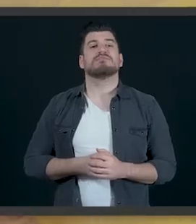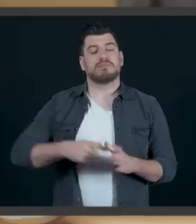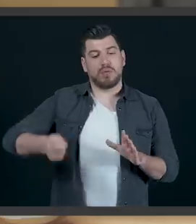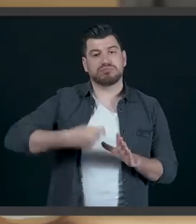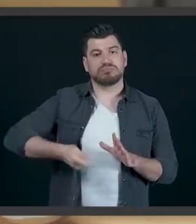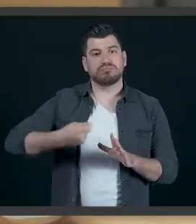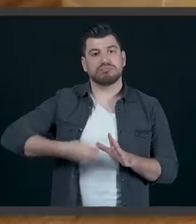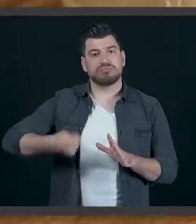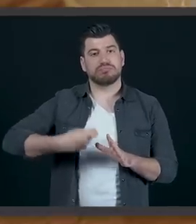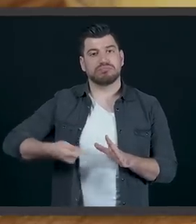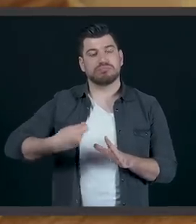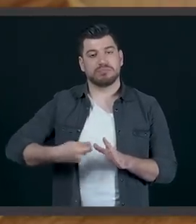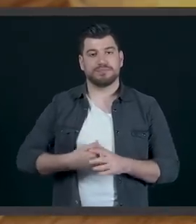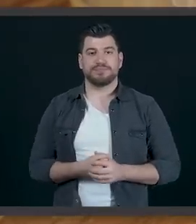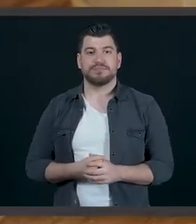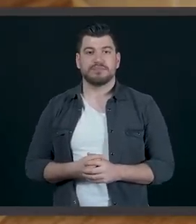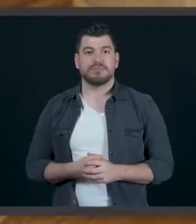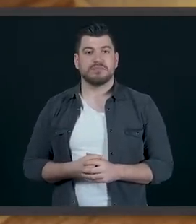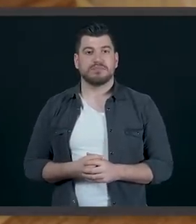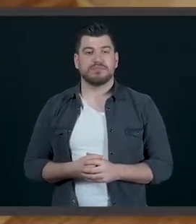Και ανακατεύουμε ένα κουτάλι.